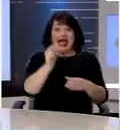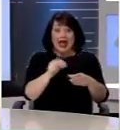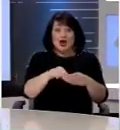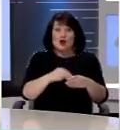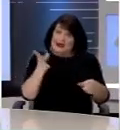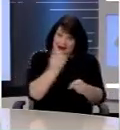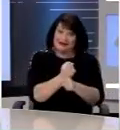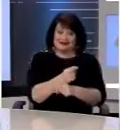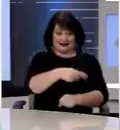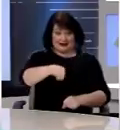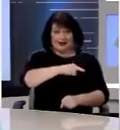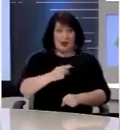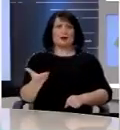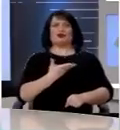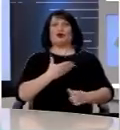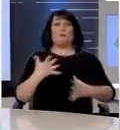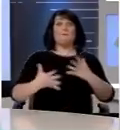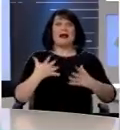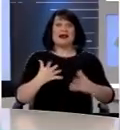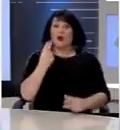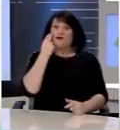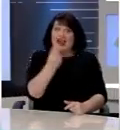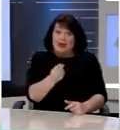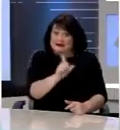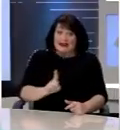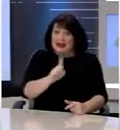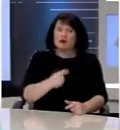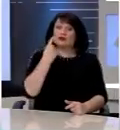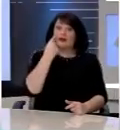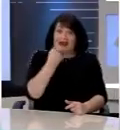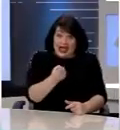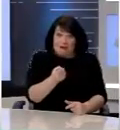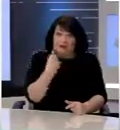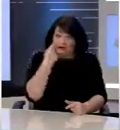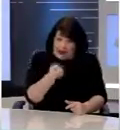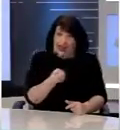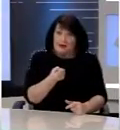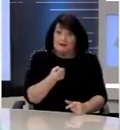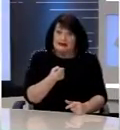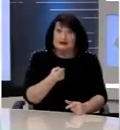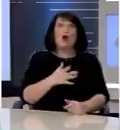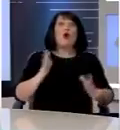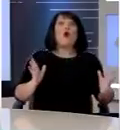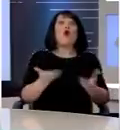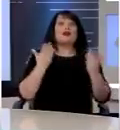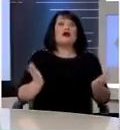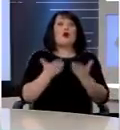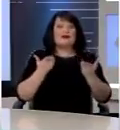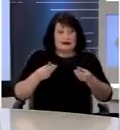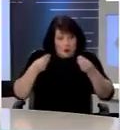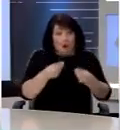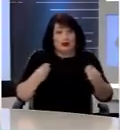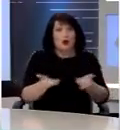και αυτό είναι που σας προκαλεί πανικό, κύριε Μητσοτάκη, γιατί βλέπετε όσες ενέσεις ενισχυτικές